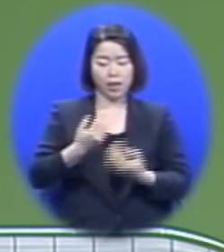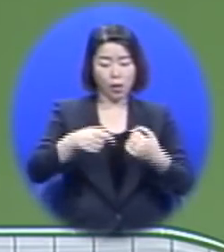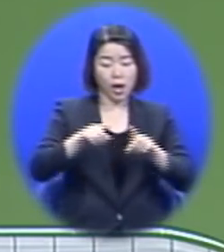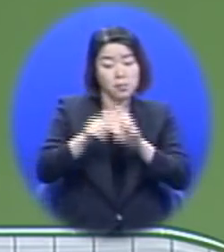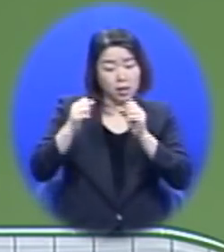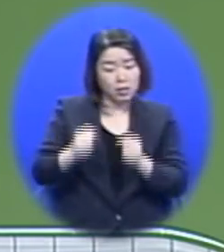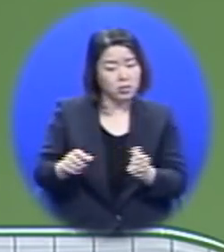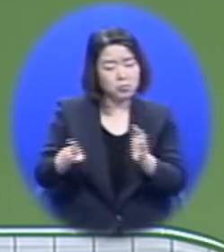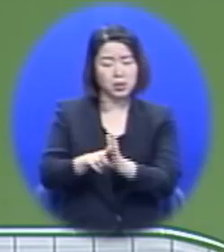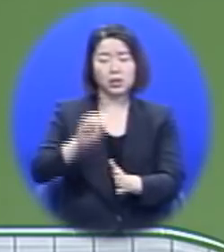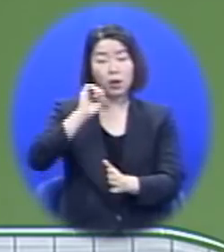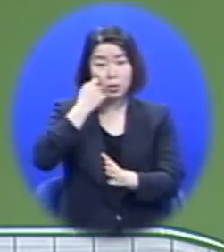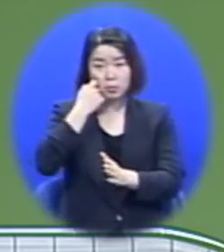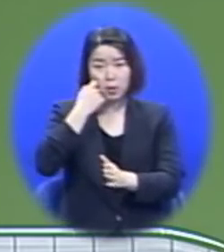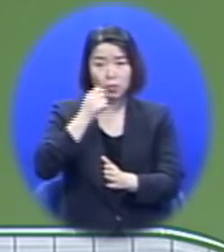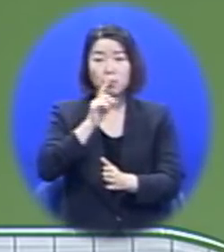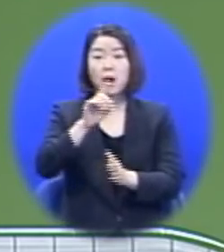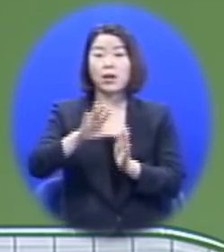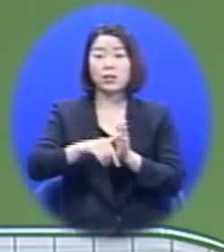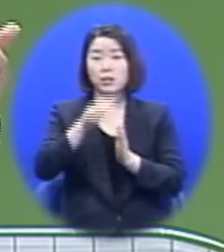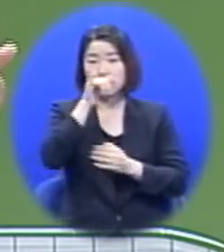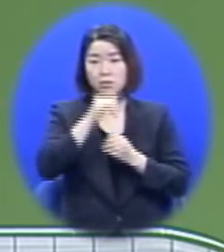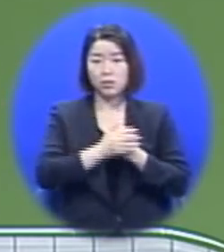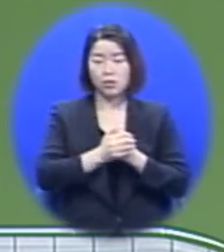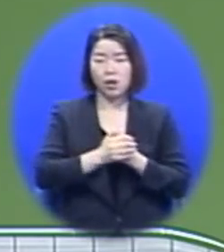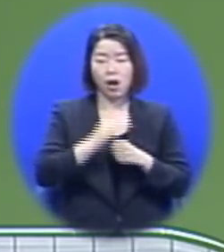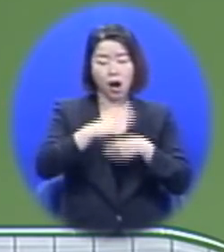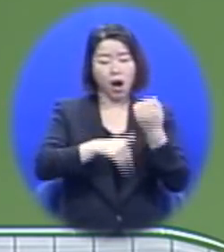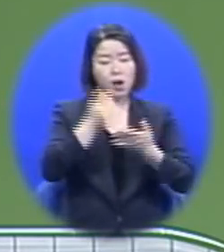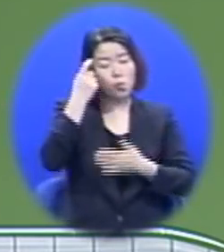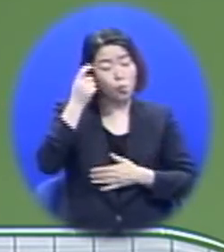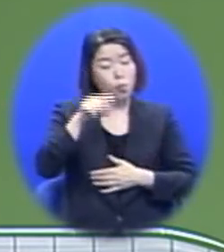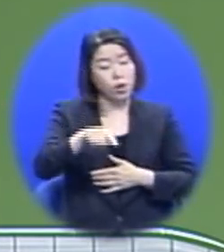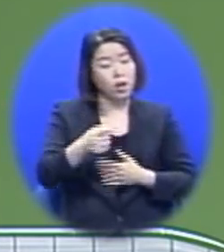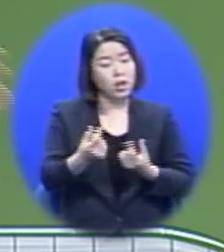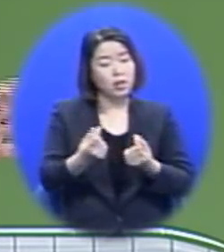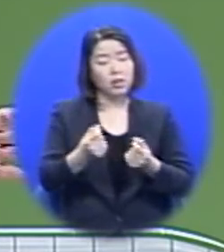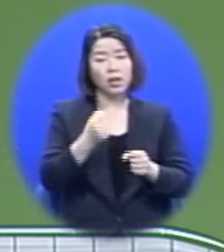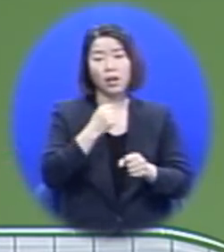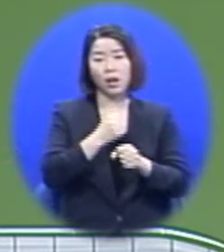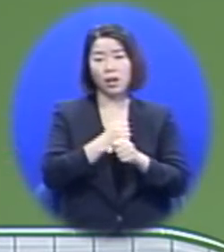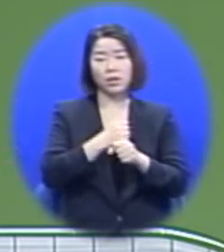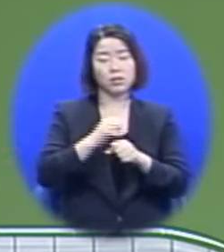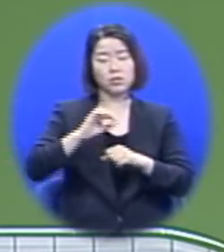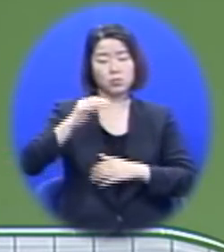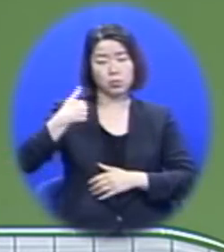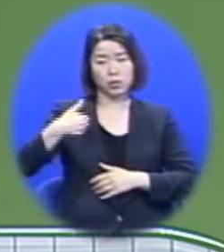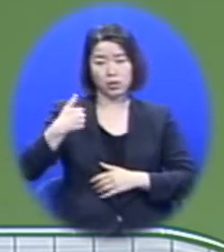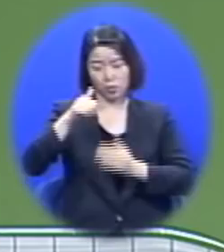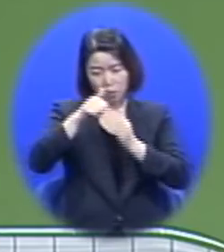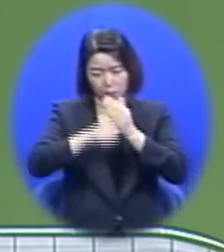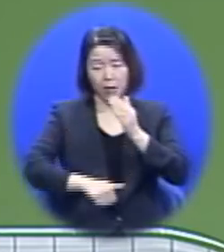믿어지지 않는다고, 하나님이 왜 이렇게 하시는지 모르겠다고 또 이렇게 빠져버리게 됩니다.